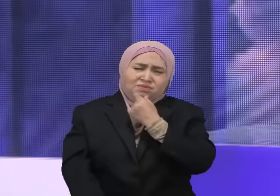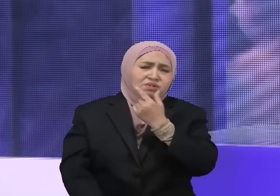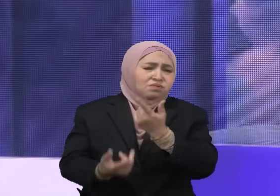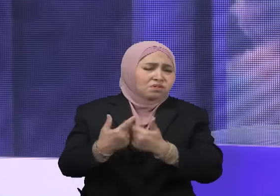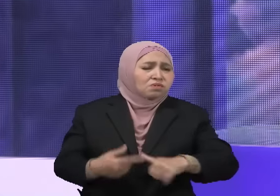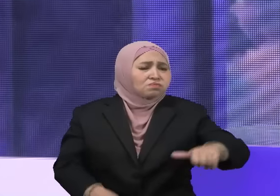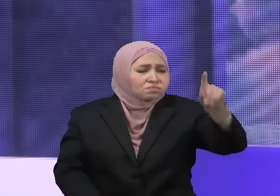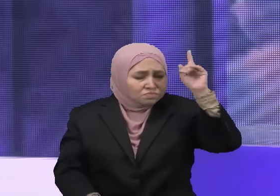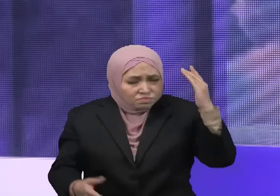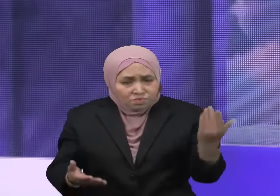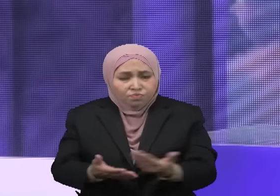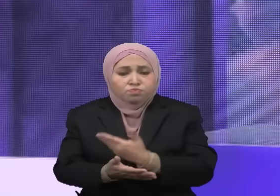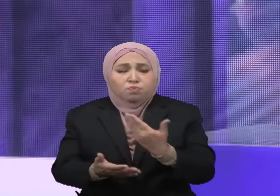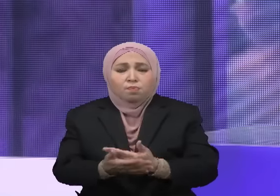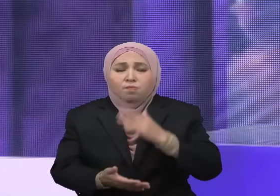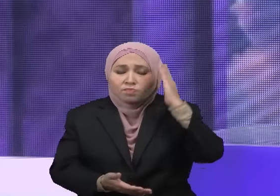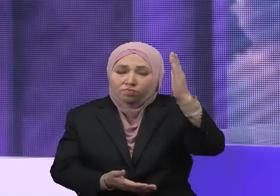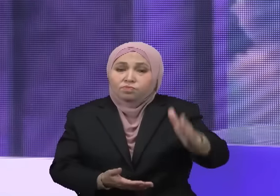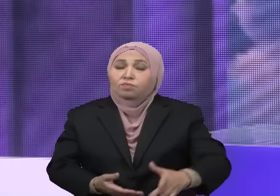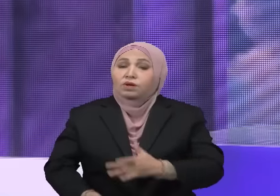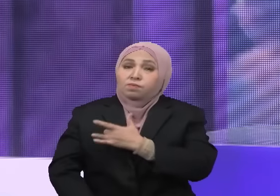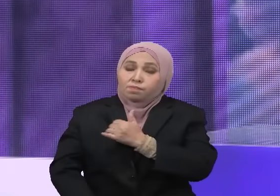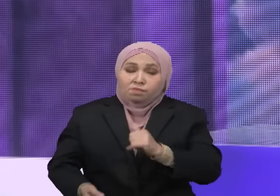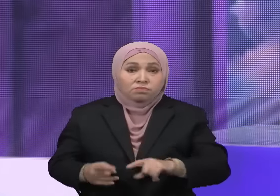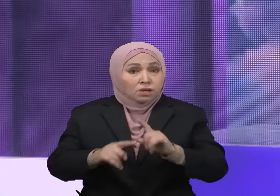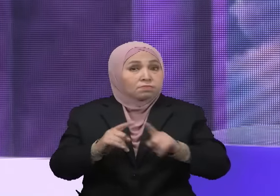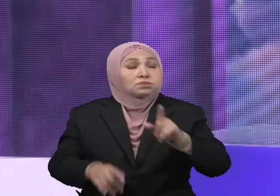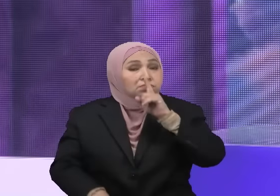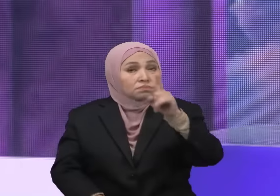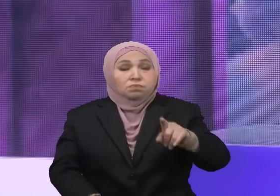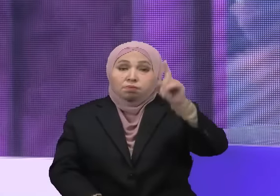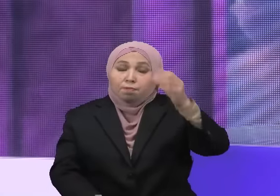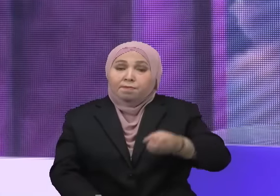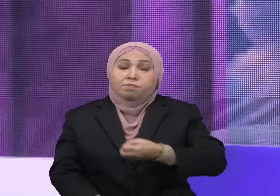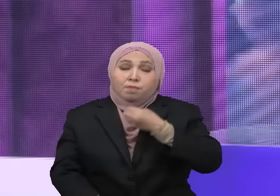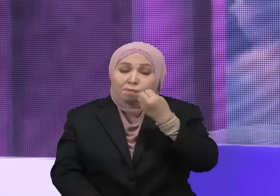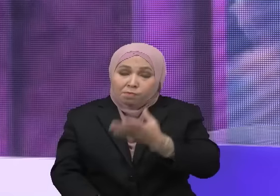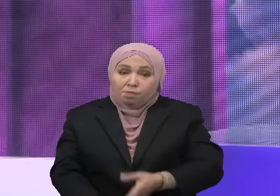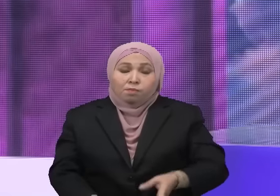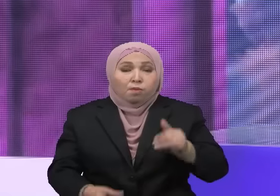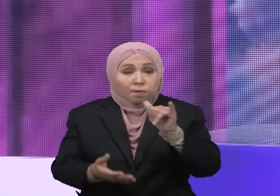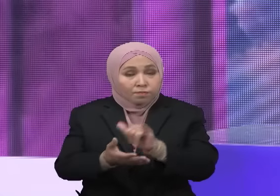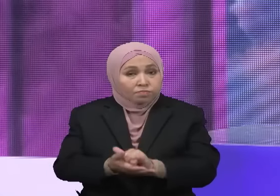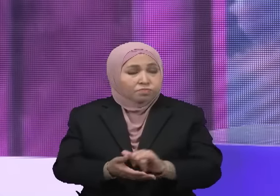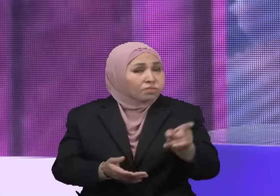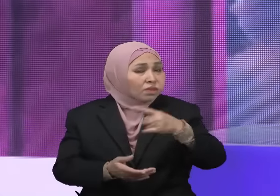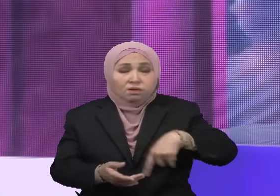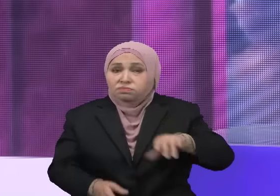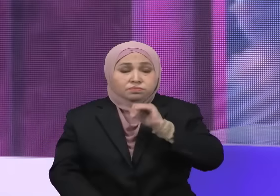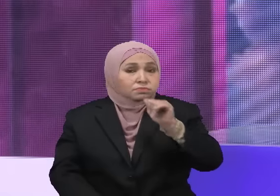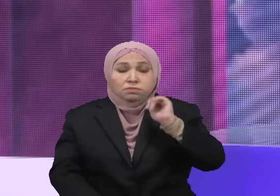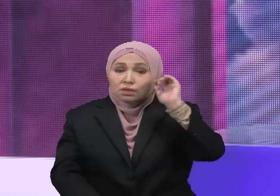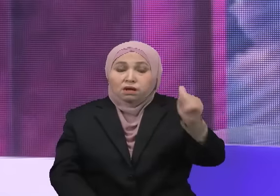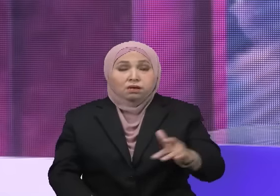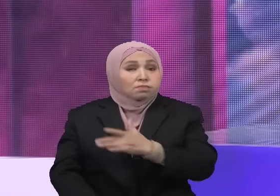daripada Allah, barulah akan beriman katanya. Tetapi rupa-rupanya Allah menyatakan makanu liyu'minu, mereka itu tidak akan